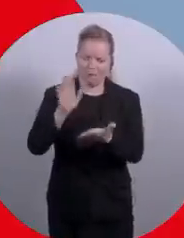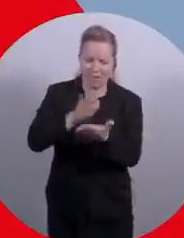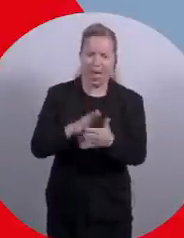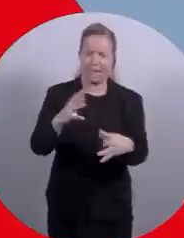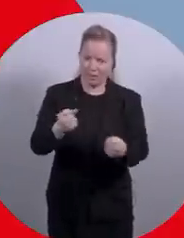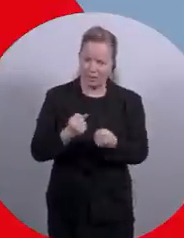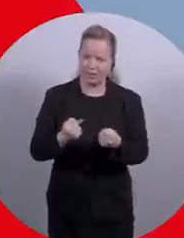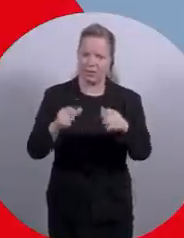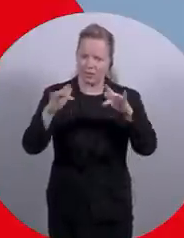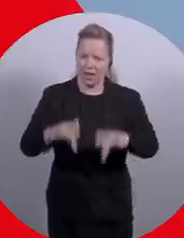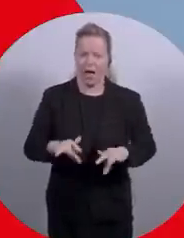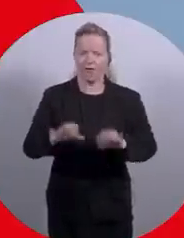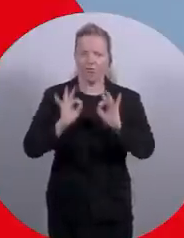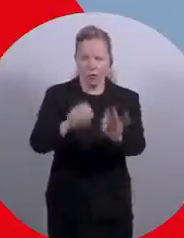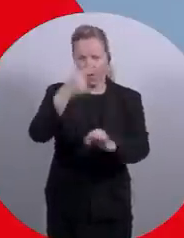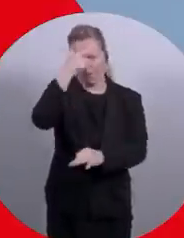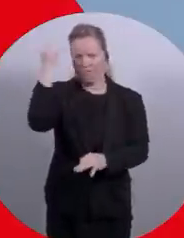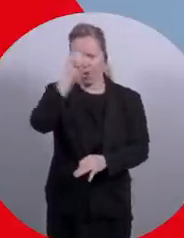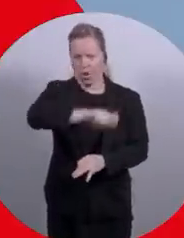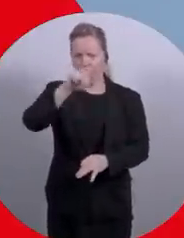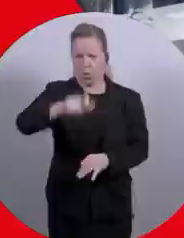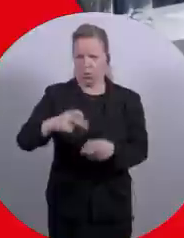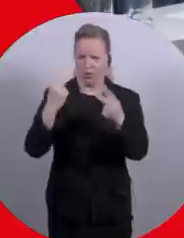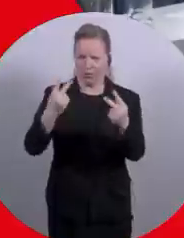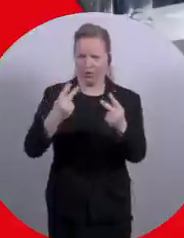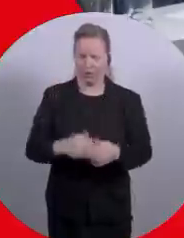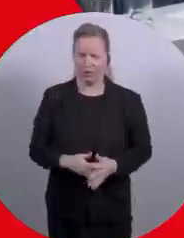Bevölkerung zur Verfügung stehen